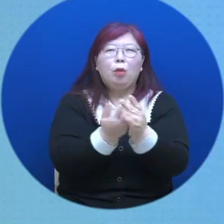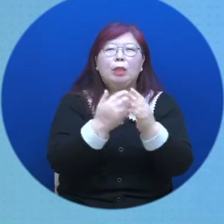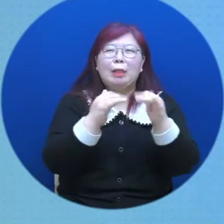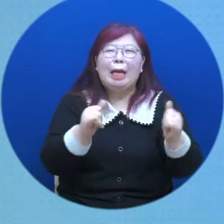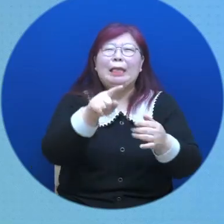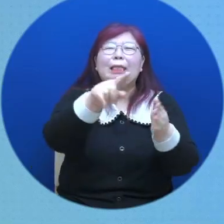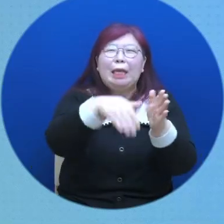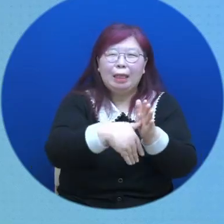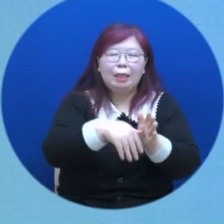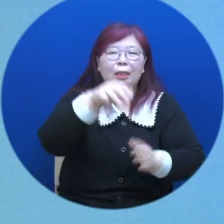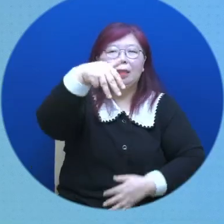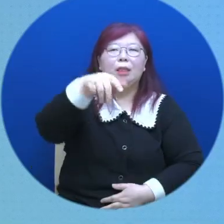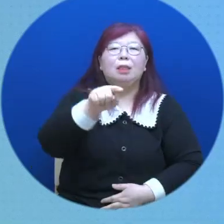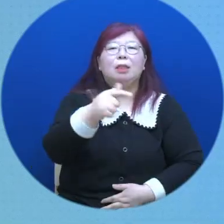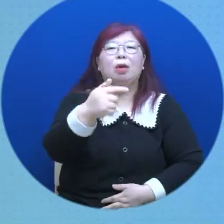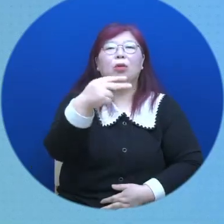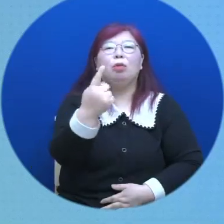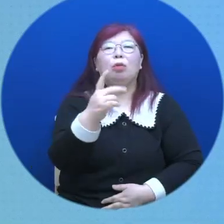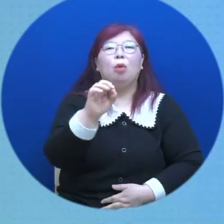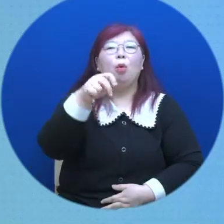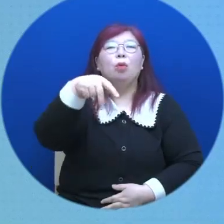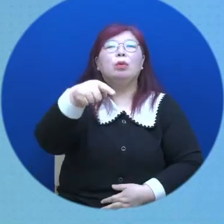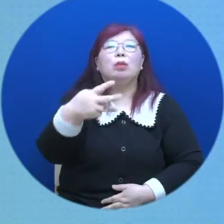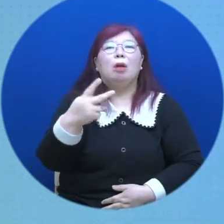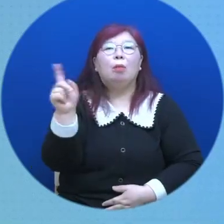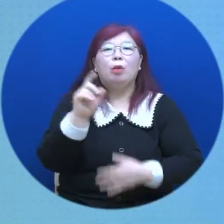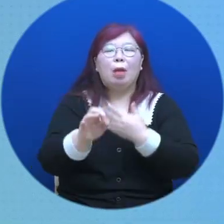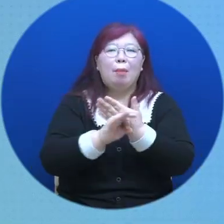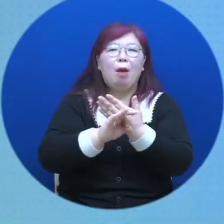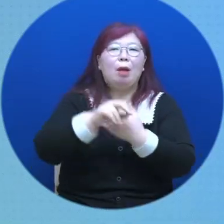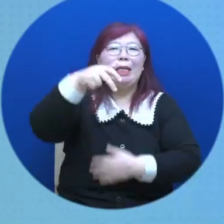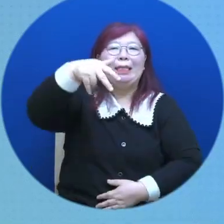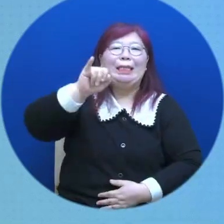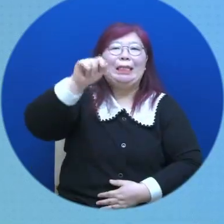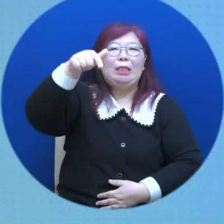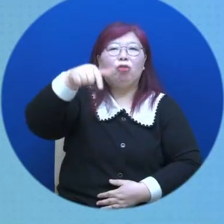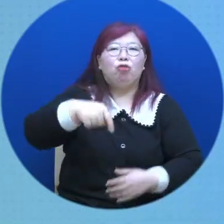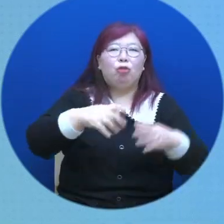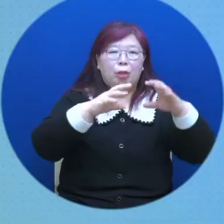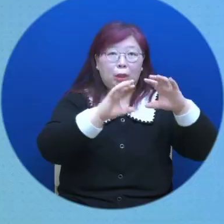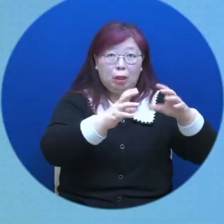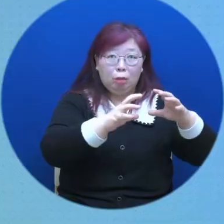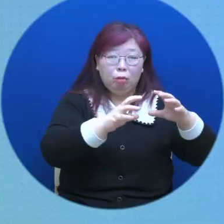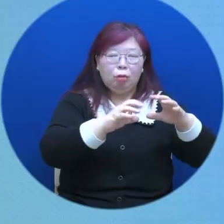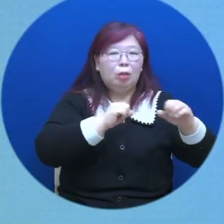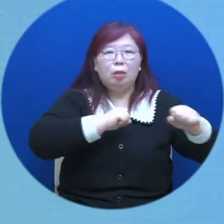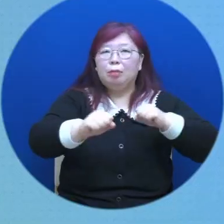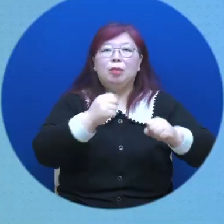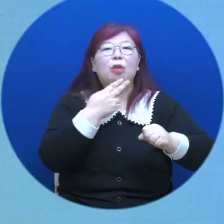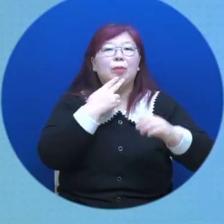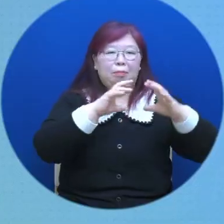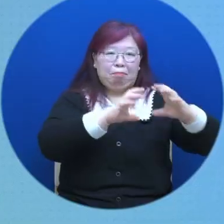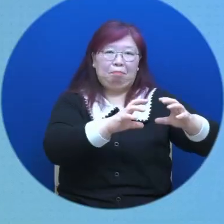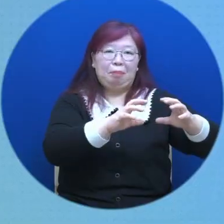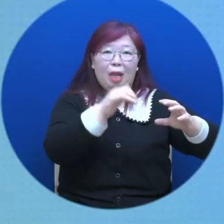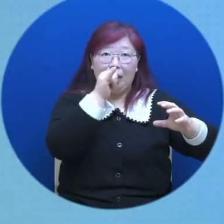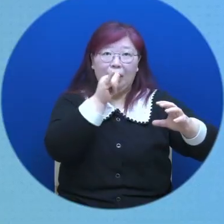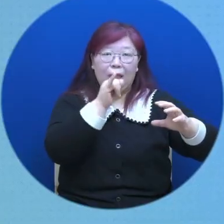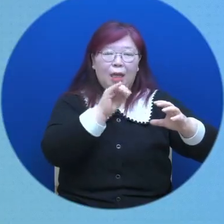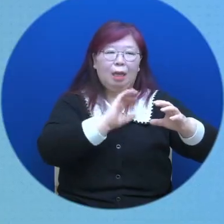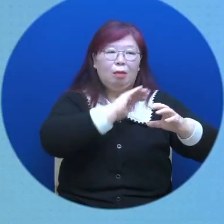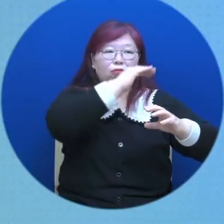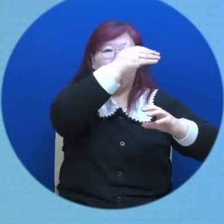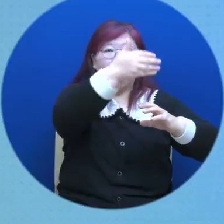지구는 그냥 있는데 하늘이 움직이고 있구나 하는 것이 그때까지의